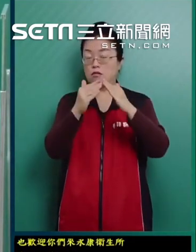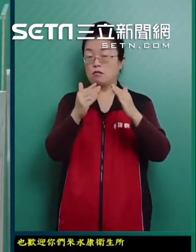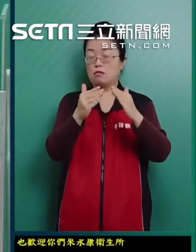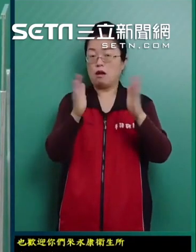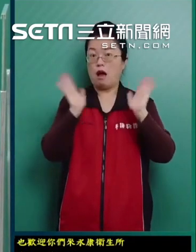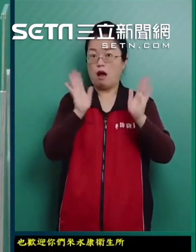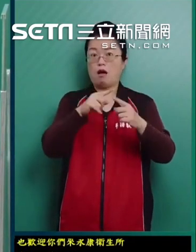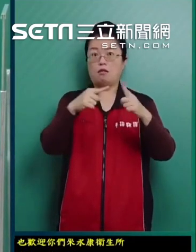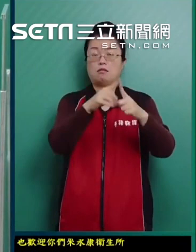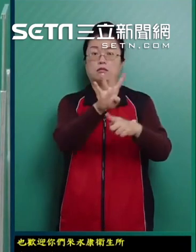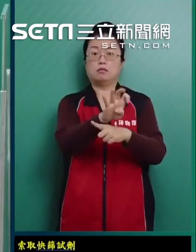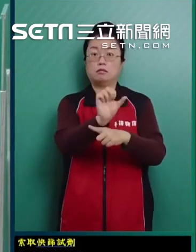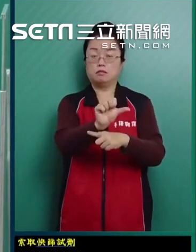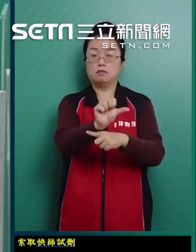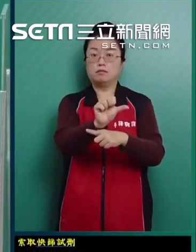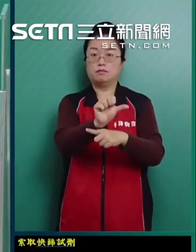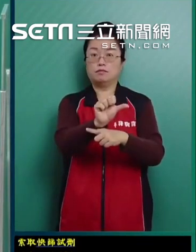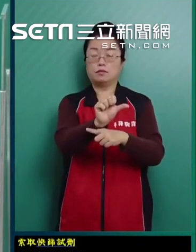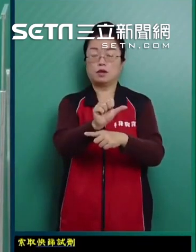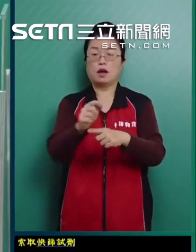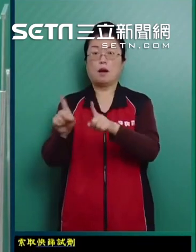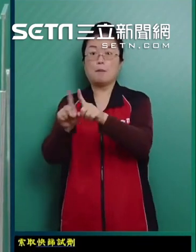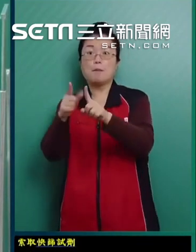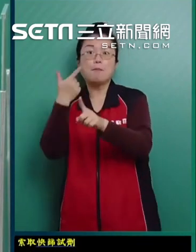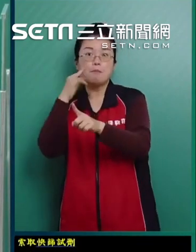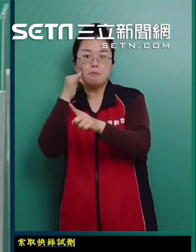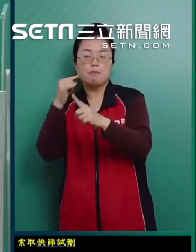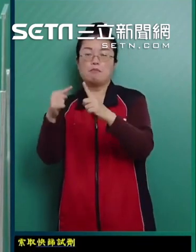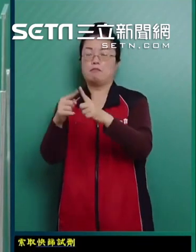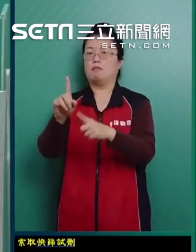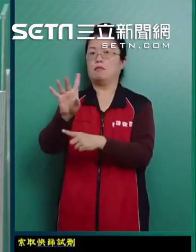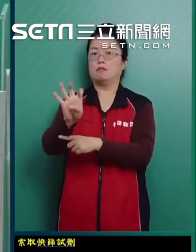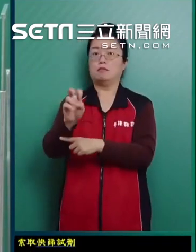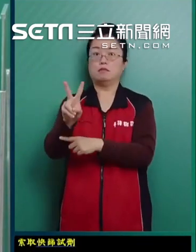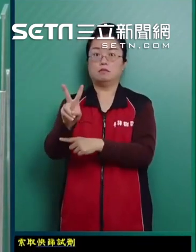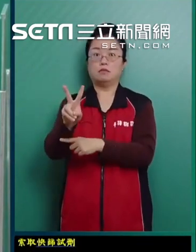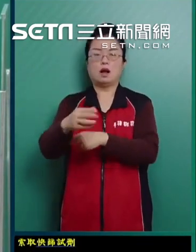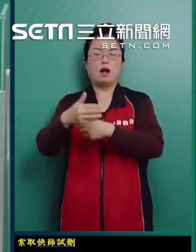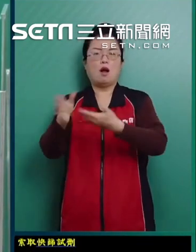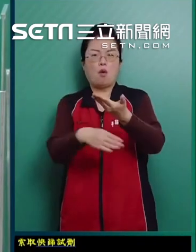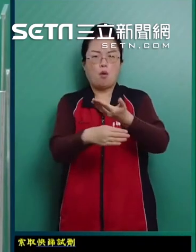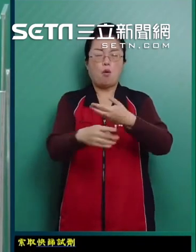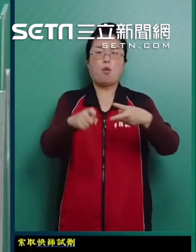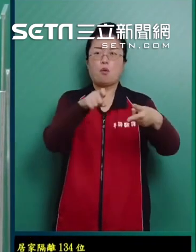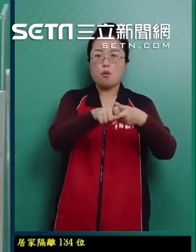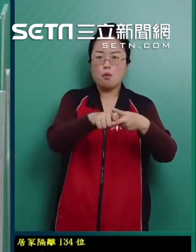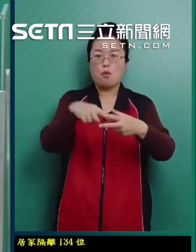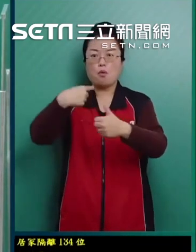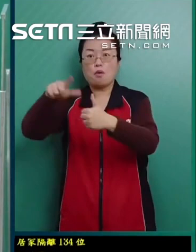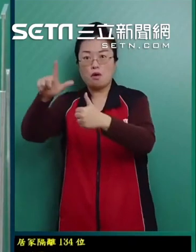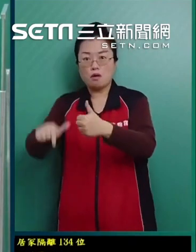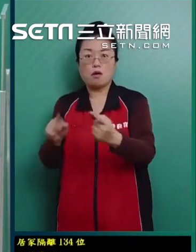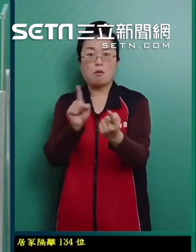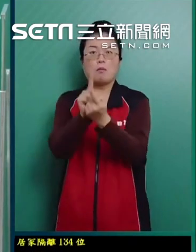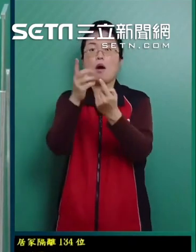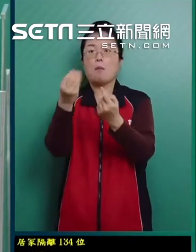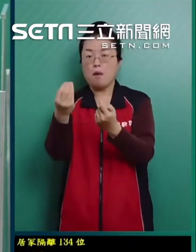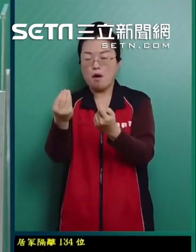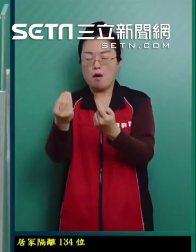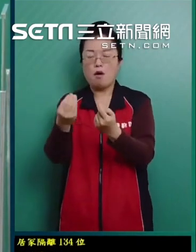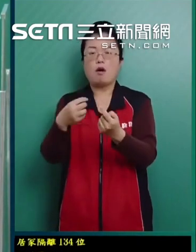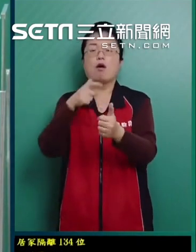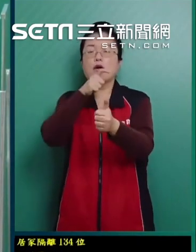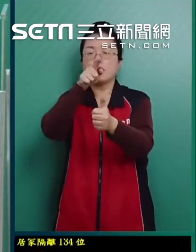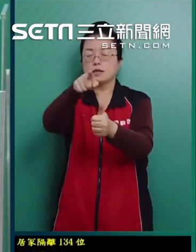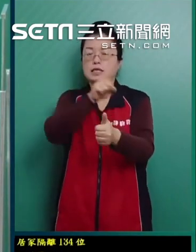我们陪同居家隔离的家长有42位，那其他的厨工啊高中教职员比较没有接触的有11位做自我健康